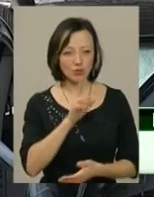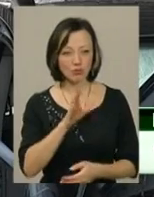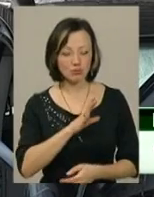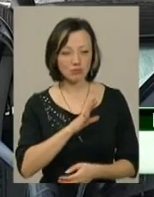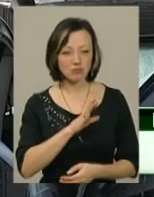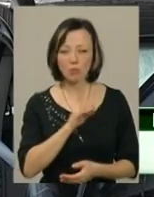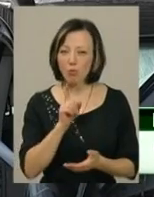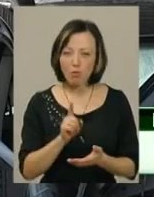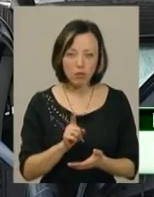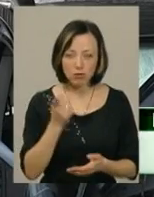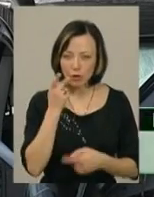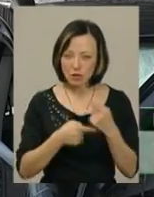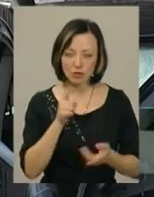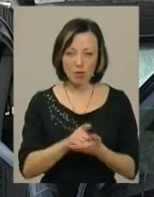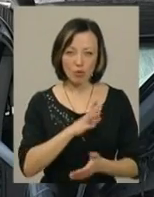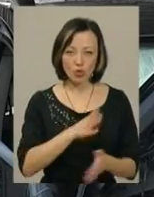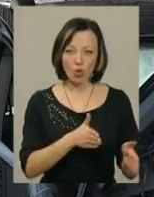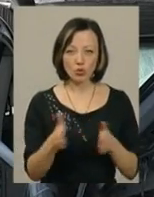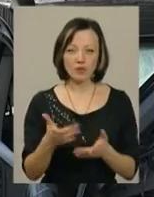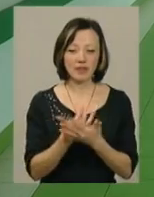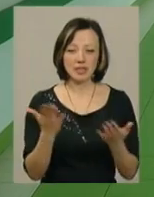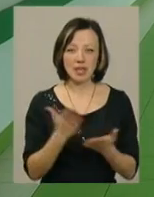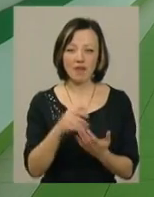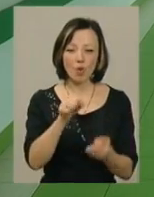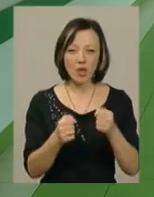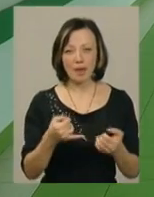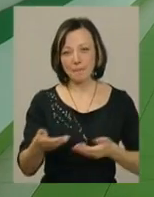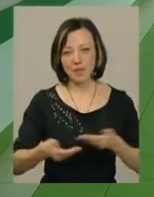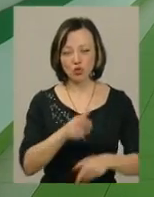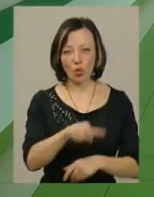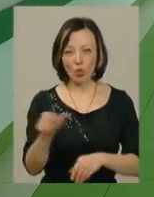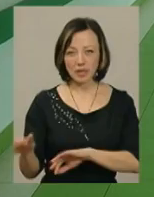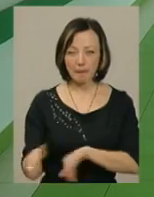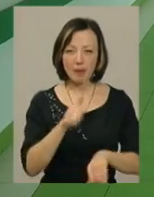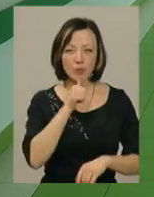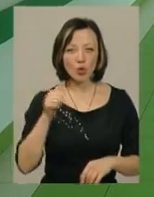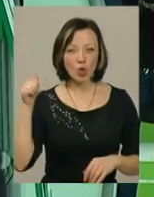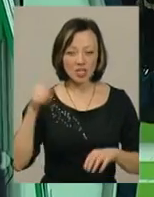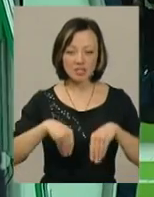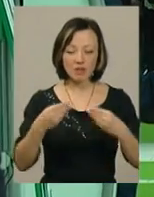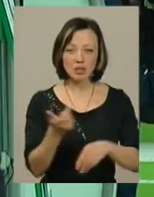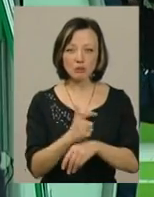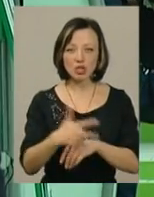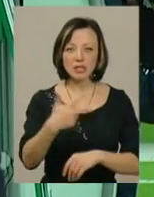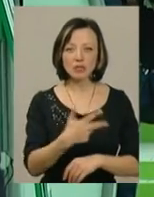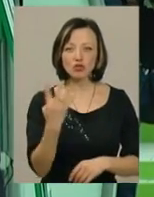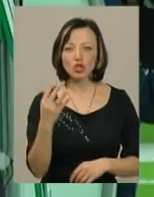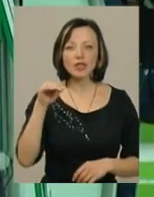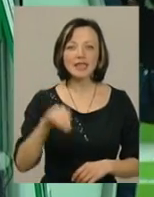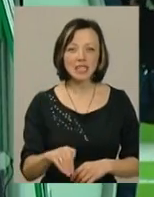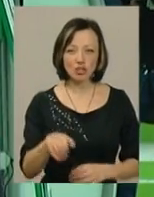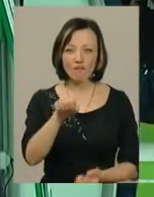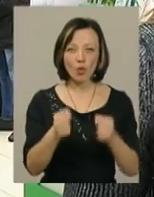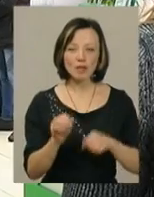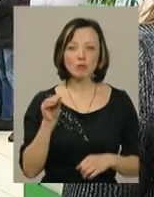і різні пішоходи, і водителі так. Минулоріч у Хмельницькому регіональному центрі видали більше 34 тисяч